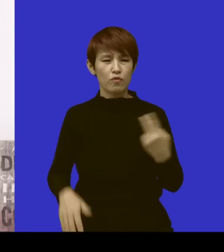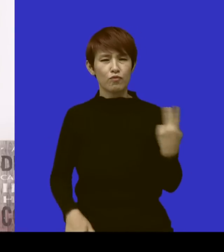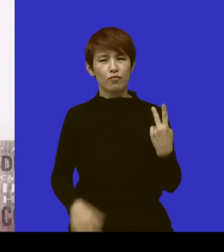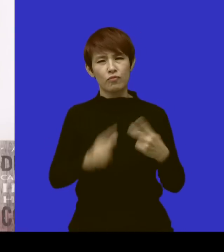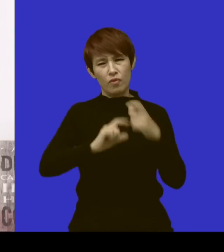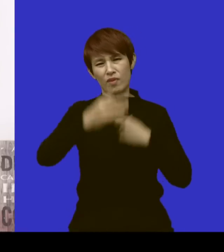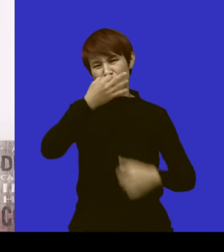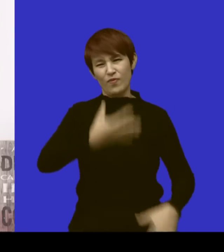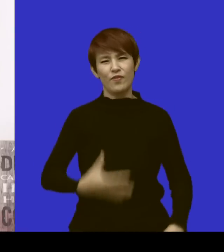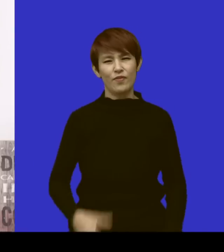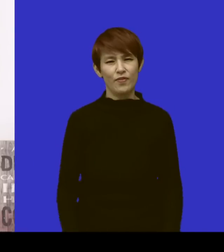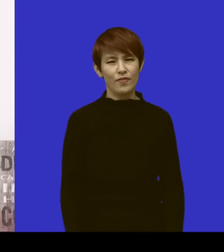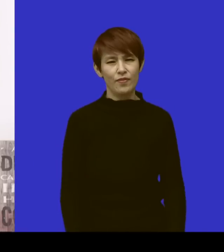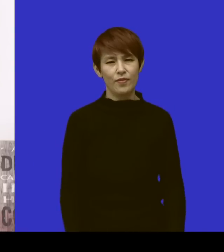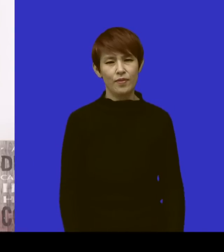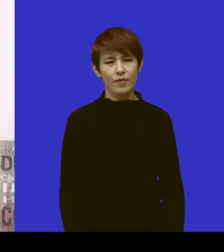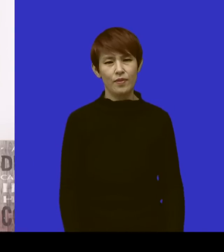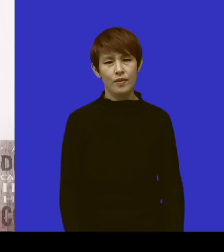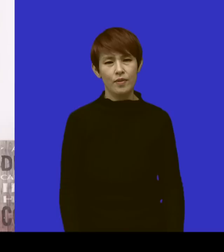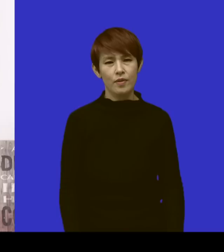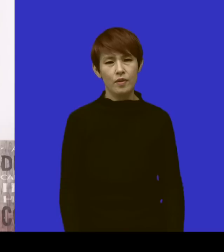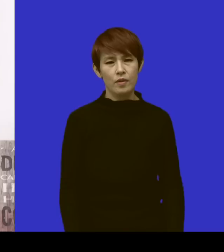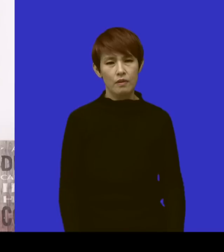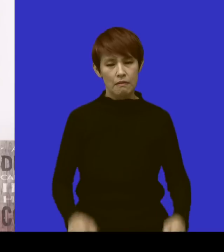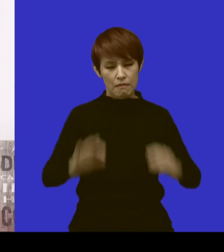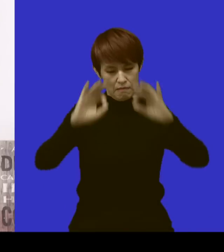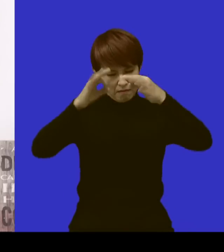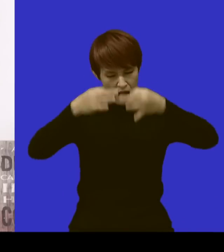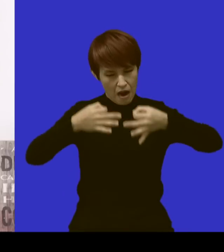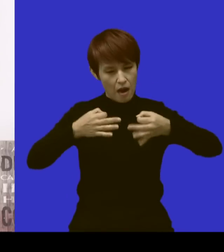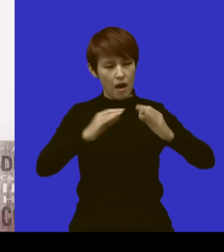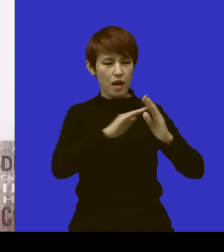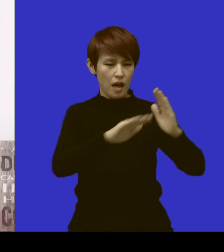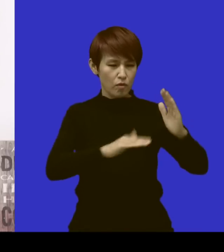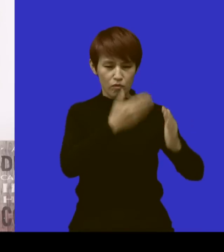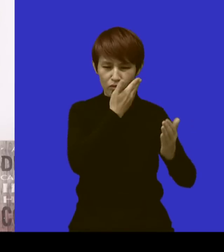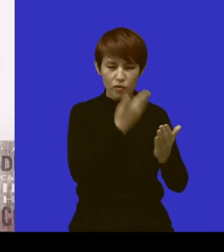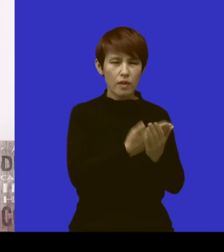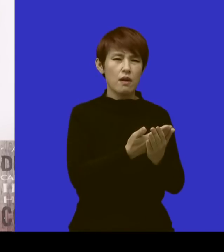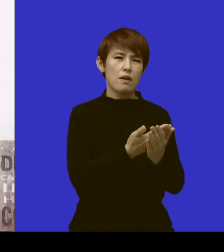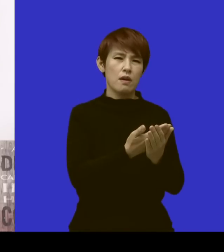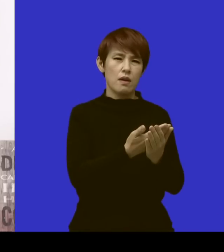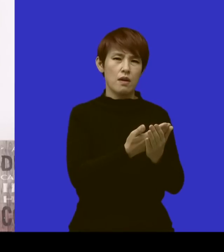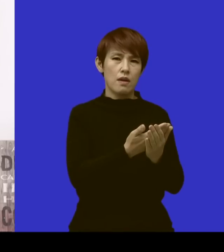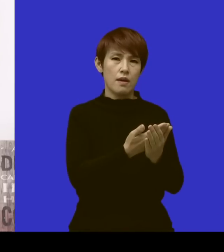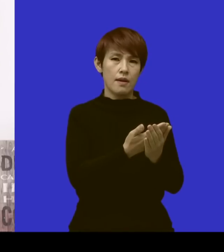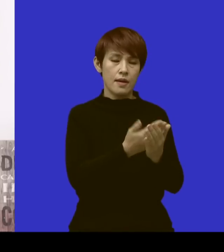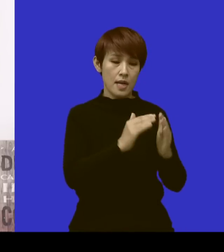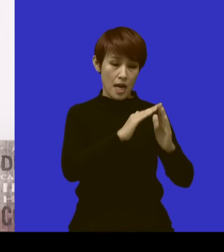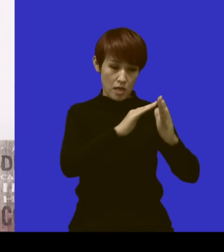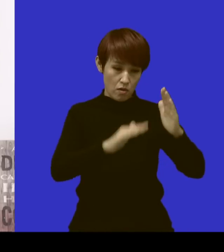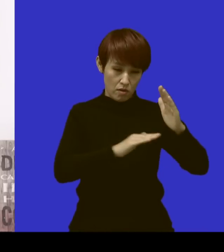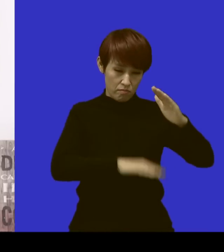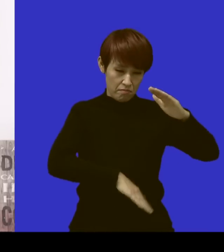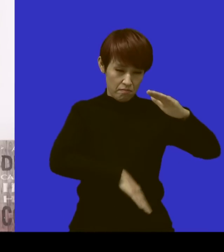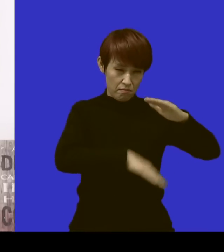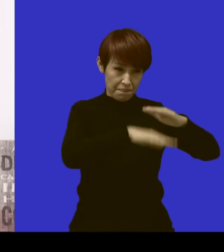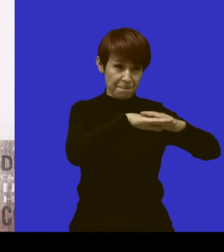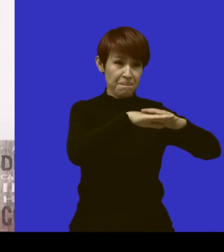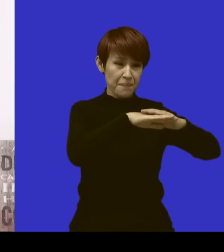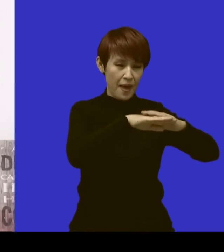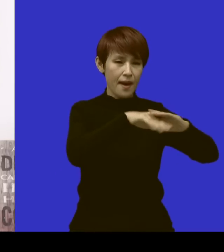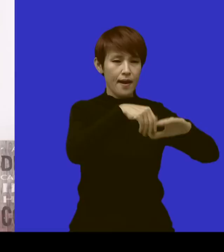그렇죠. 그러니까 저희를 돌아보면서 가정이 더 중요하고 그 가정에서 채워진 것들이 흘러나갔어야